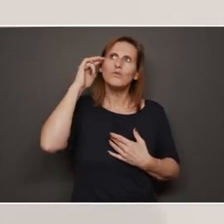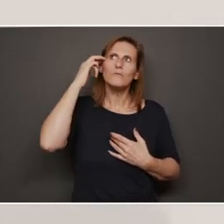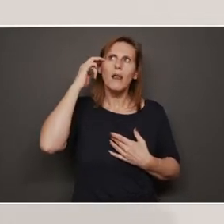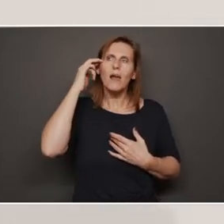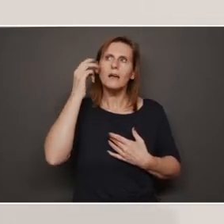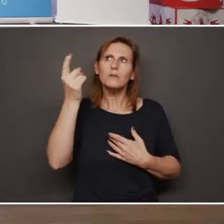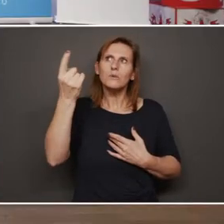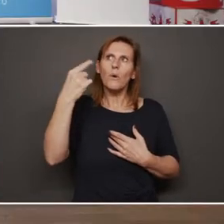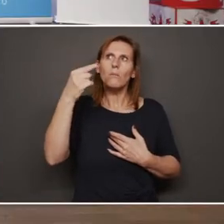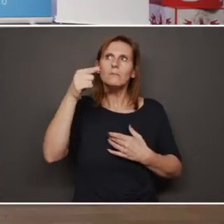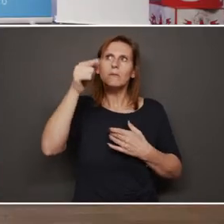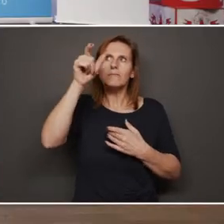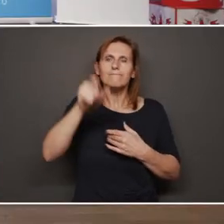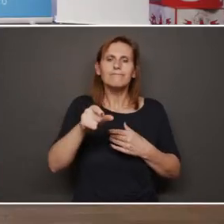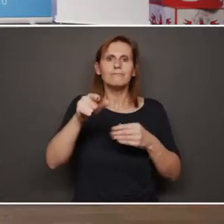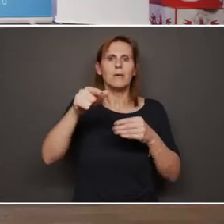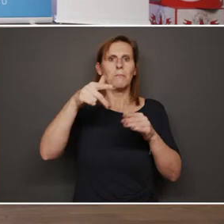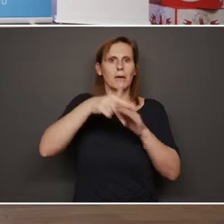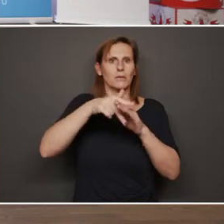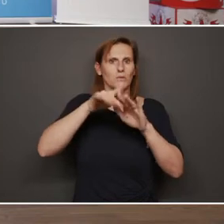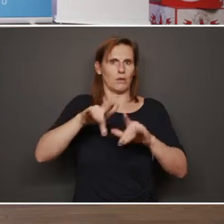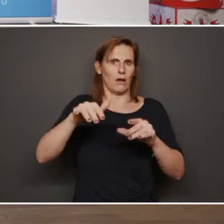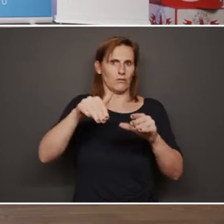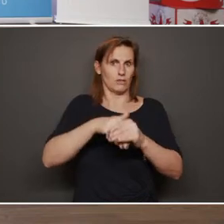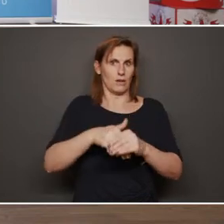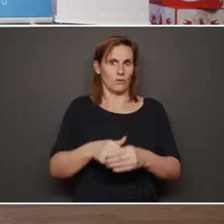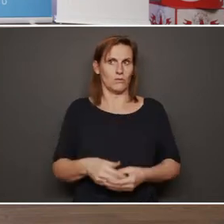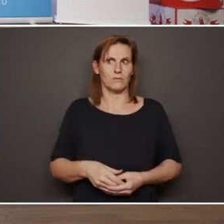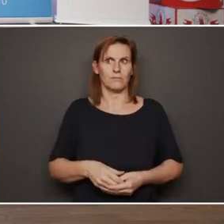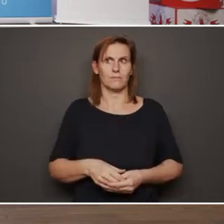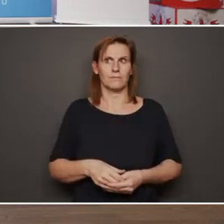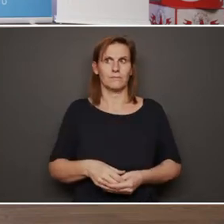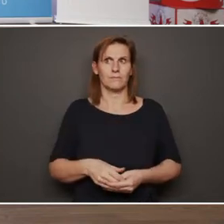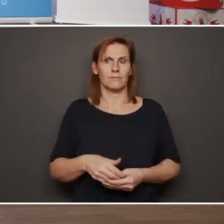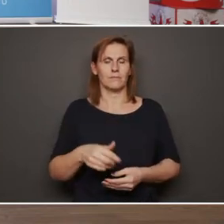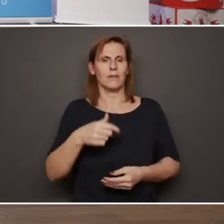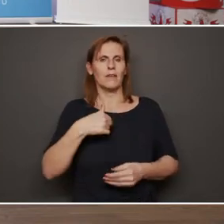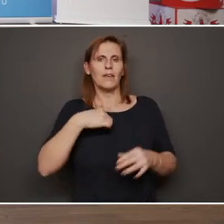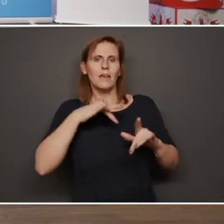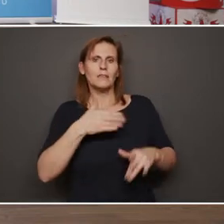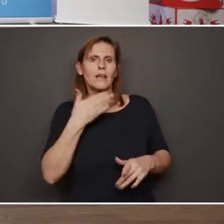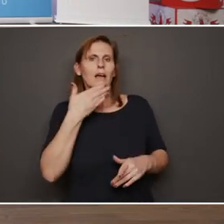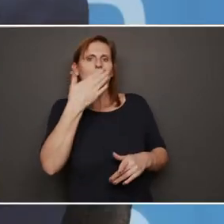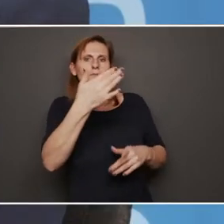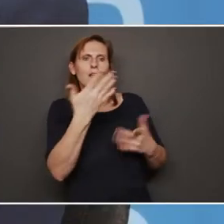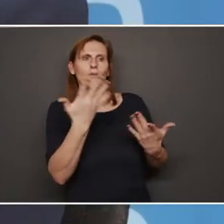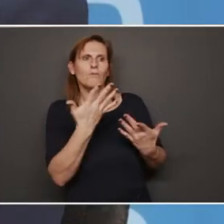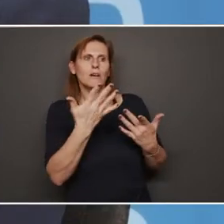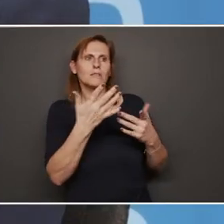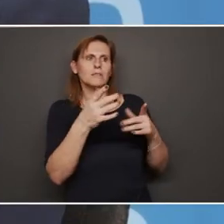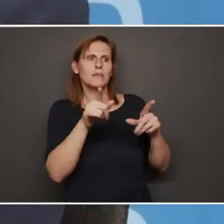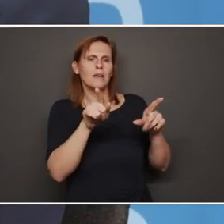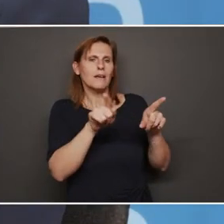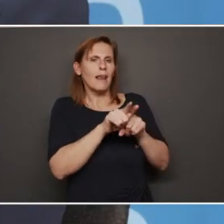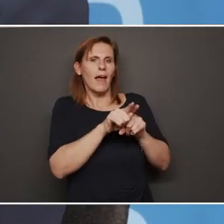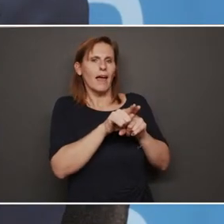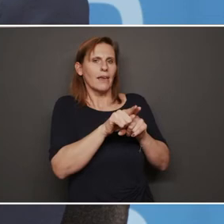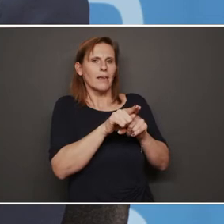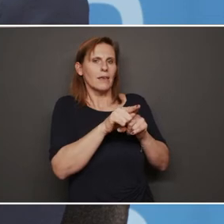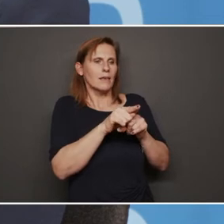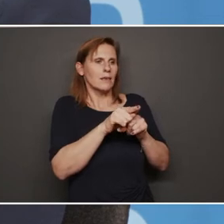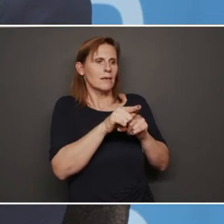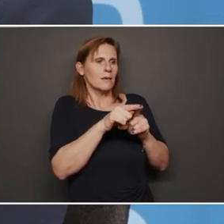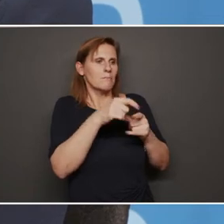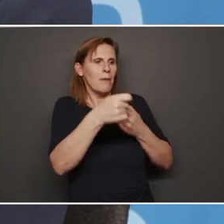einer Behinderung einzustellen? Ich würde es empfehlen, einfach mal gleich zu machen wie mit jedem anderen Mitarbeiter, mal